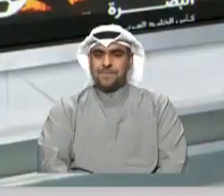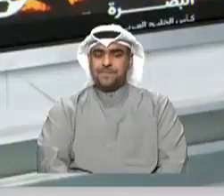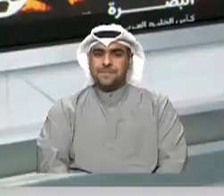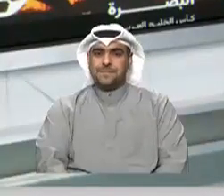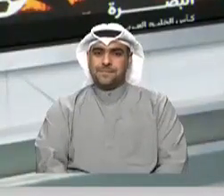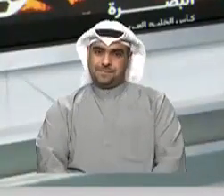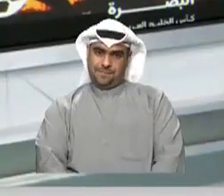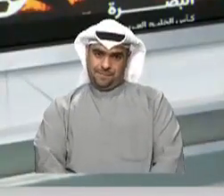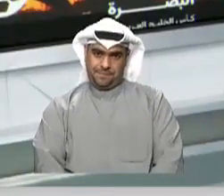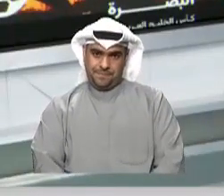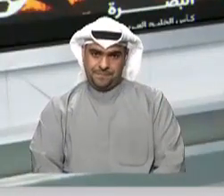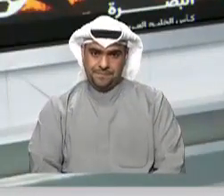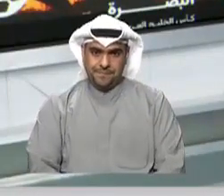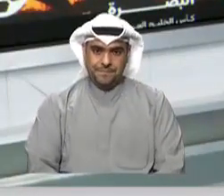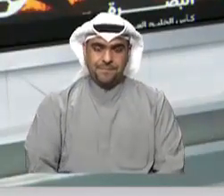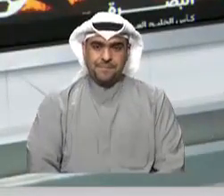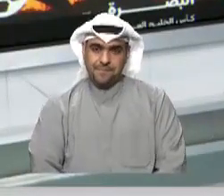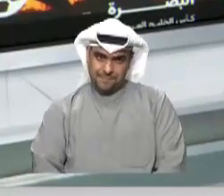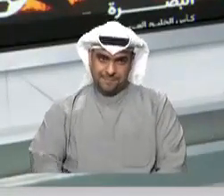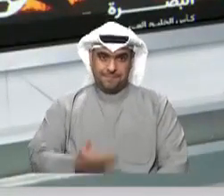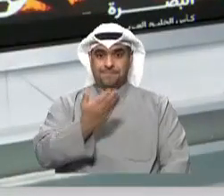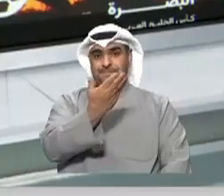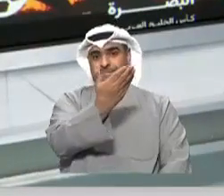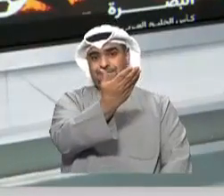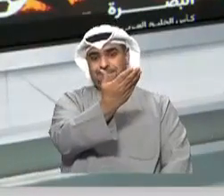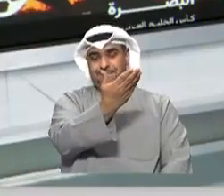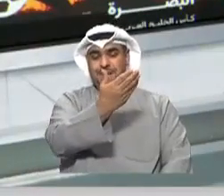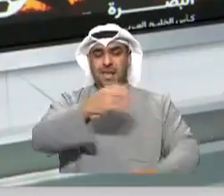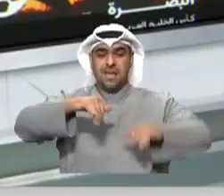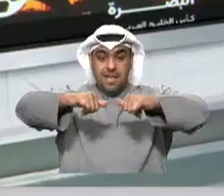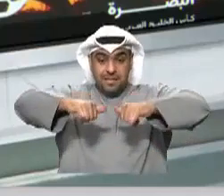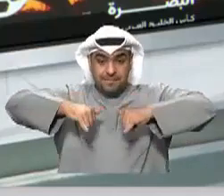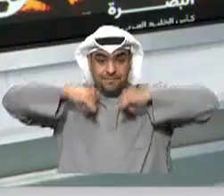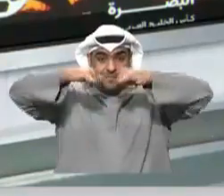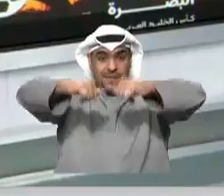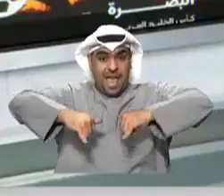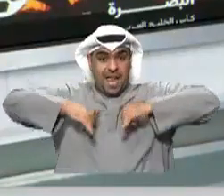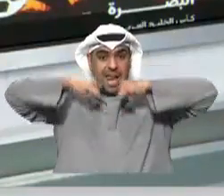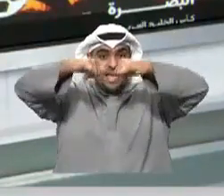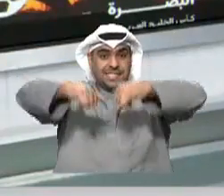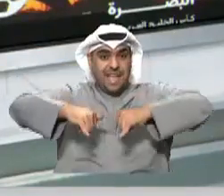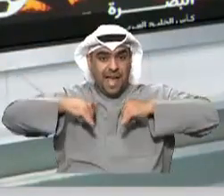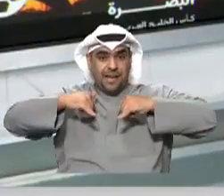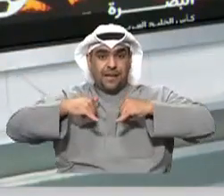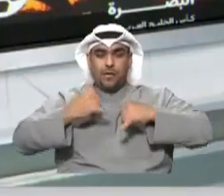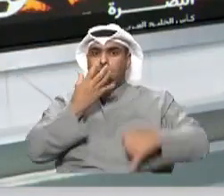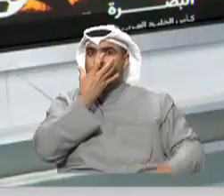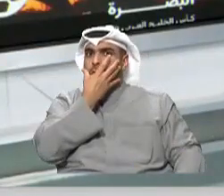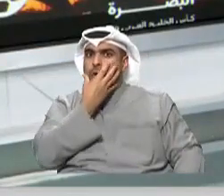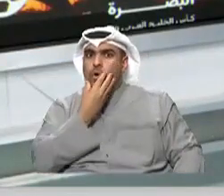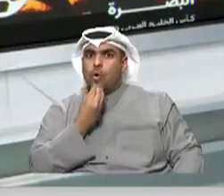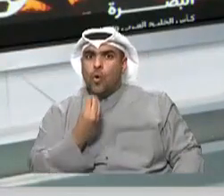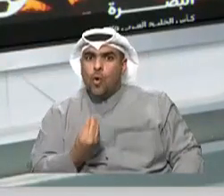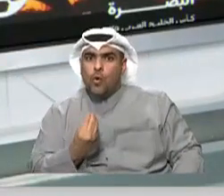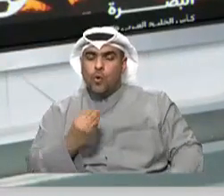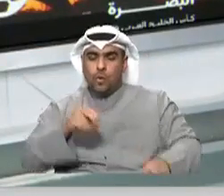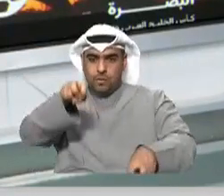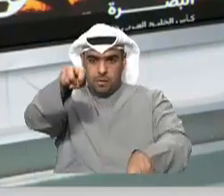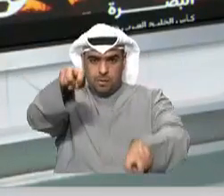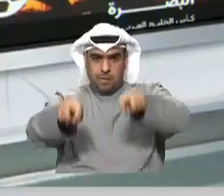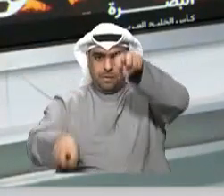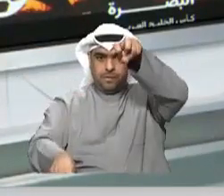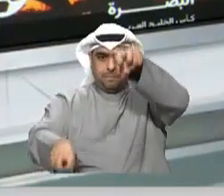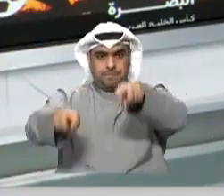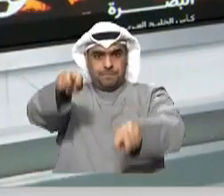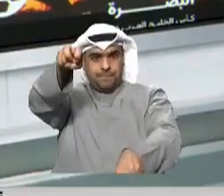اختتم على مضمار بيت العرب مهرجان الكويت لجمال الخيل العربية الأصيلة بعد 4 أيام من المنافسة